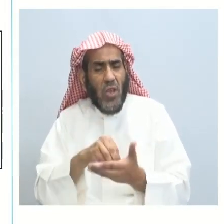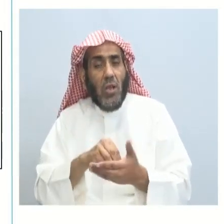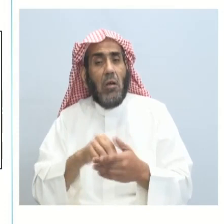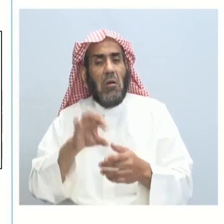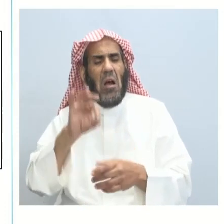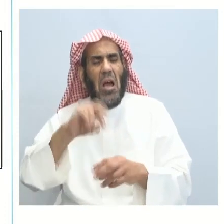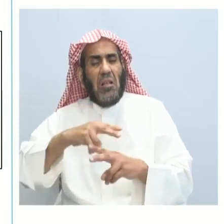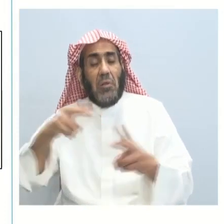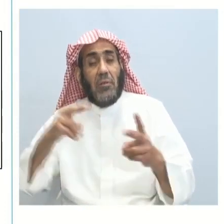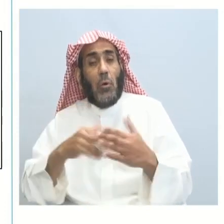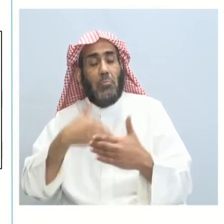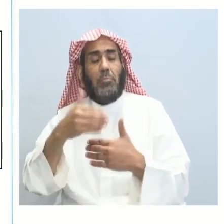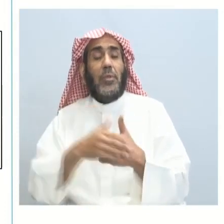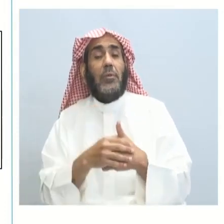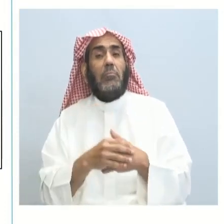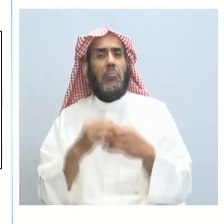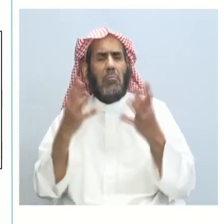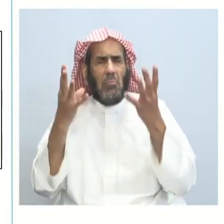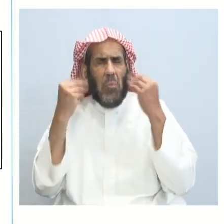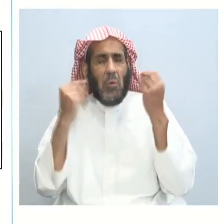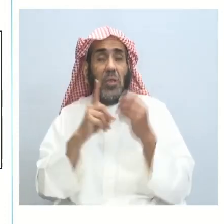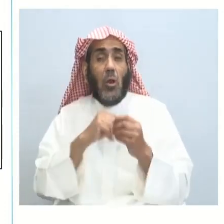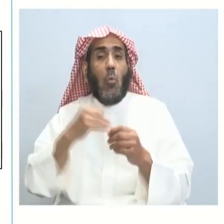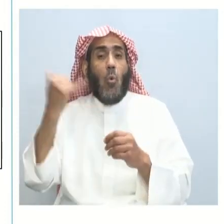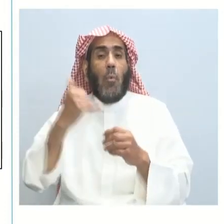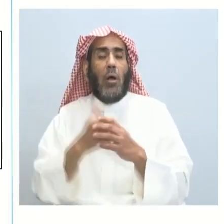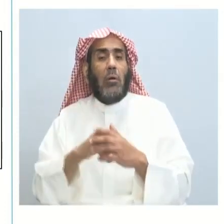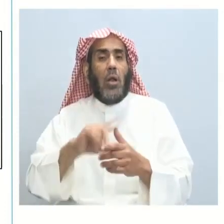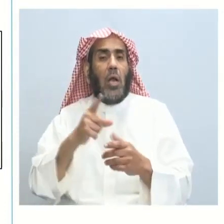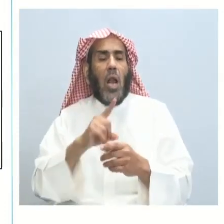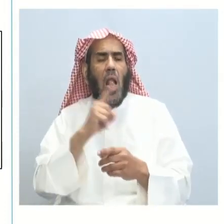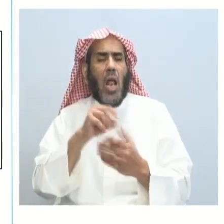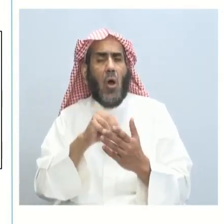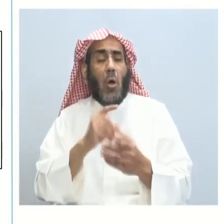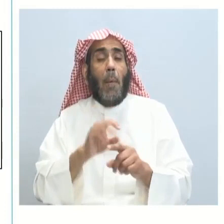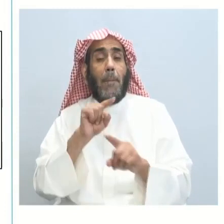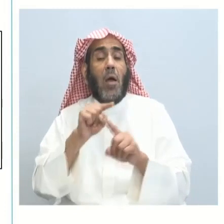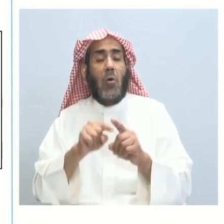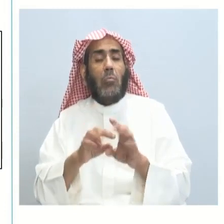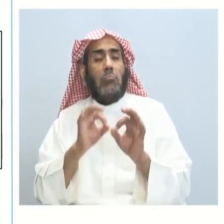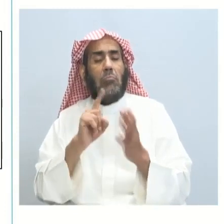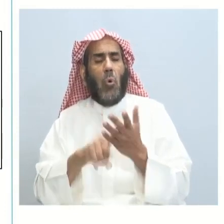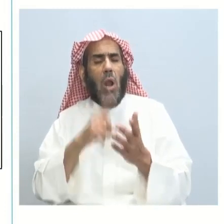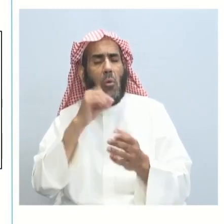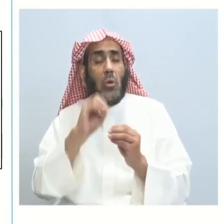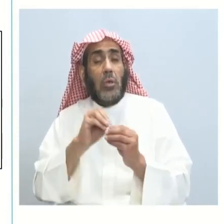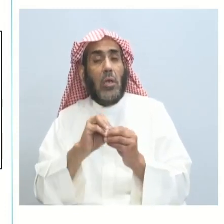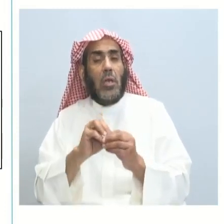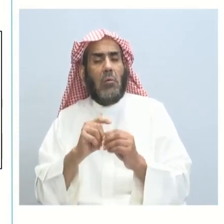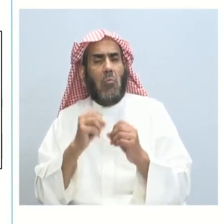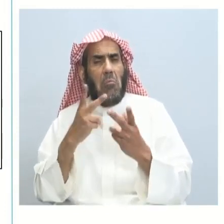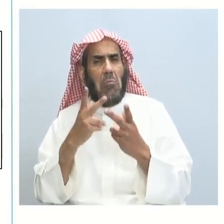مختلفه وبالتالي المعلومات التاريخيه مهمه ولكن لا ناخذها 100% ونطبقها لابد ان يكون لدينا